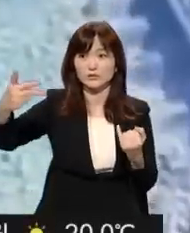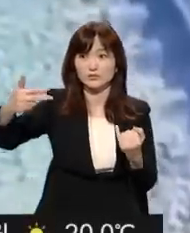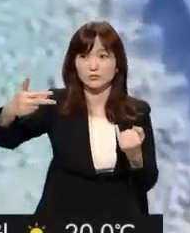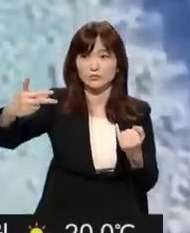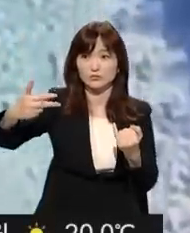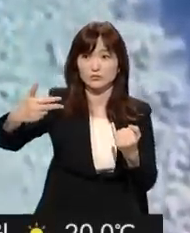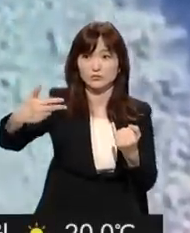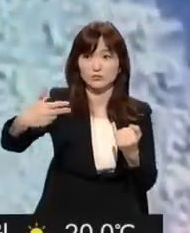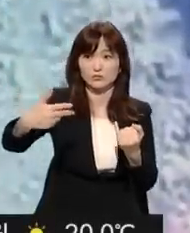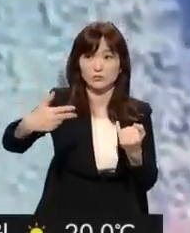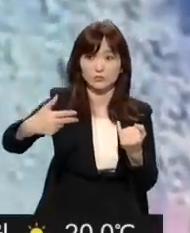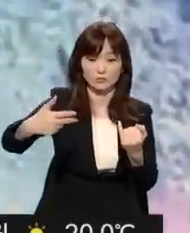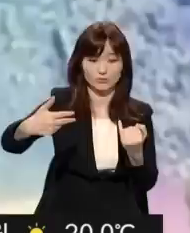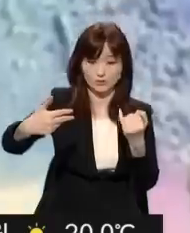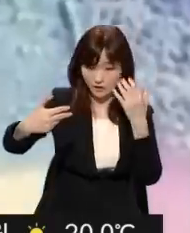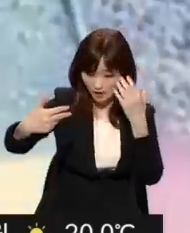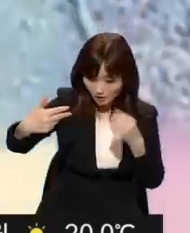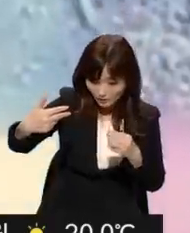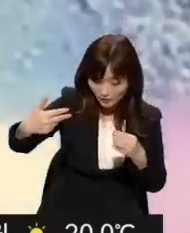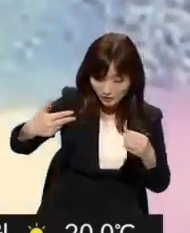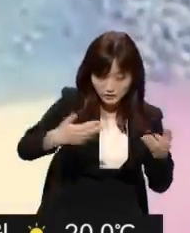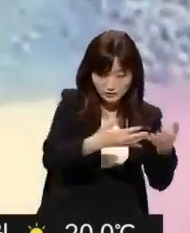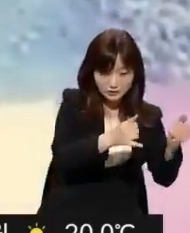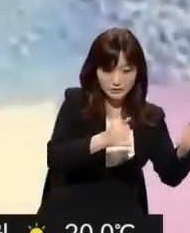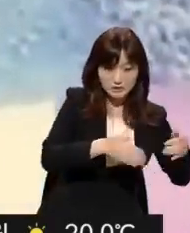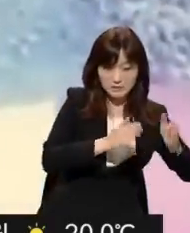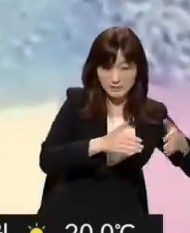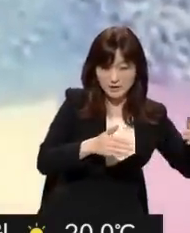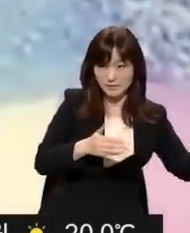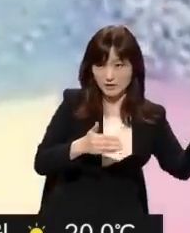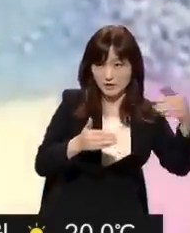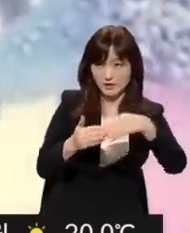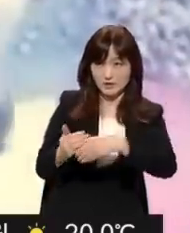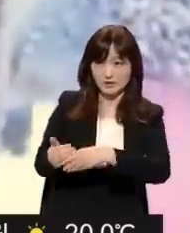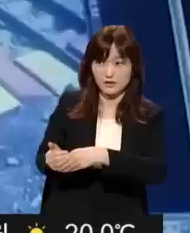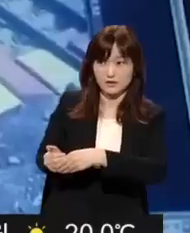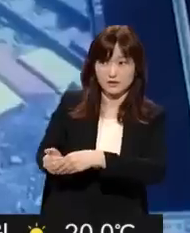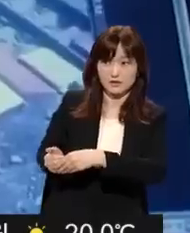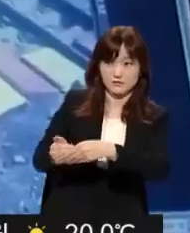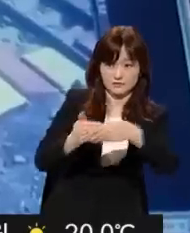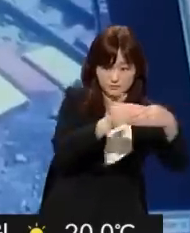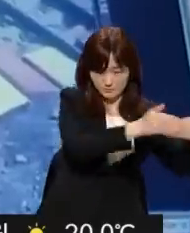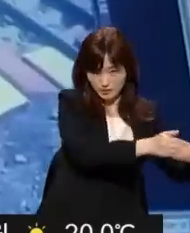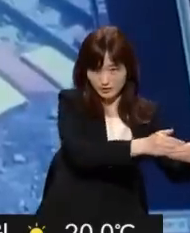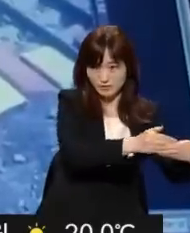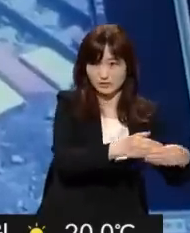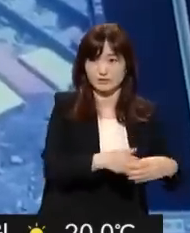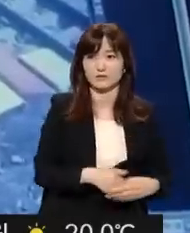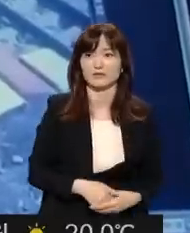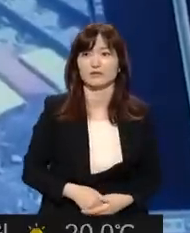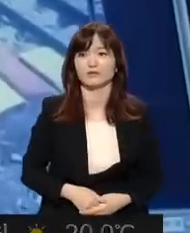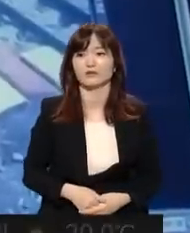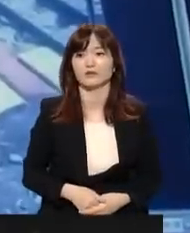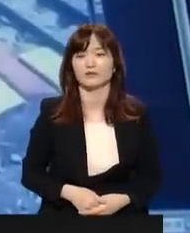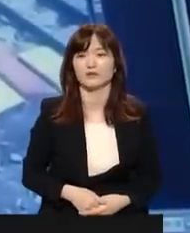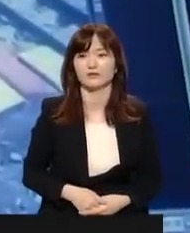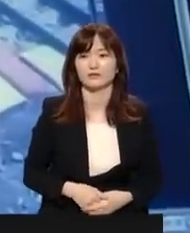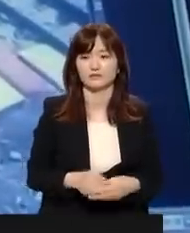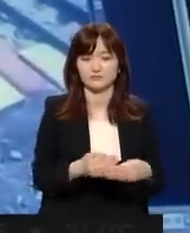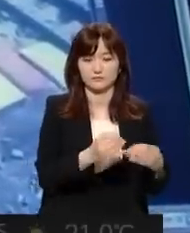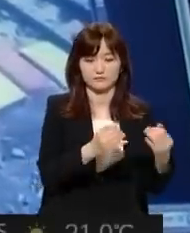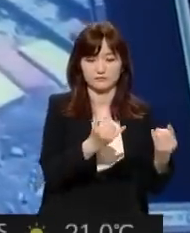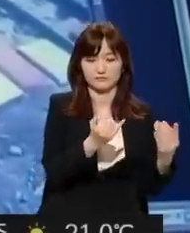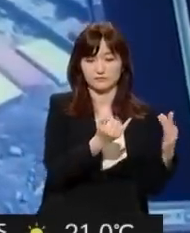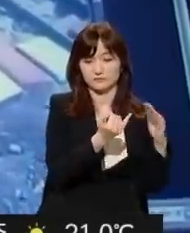이 다행히도 행인을 발견한 저 영무원이 재빨리 달려가서 행인을 선로 밖으로 밀어 넘어뜨립니다. 이 덕분에